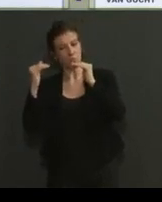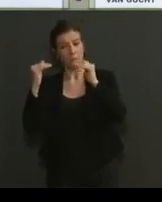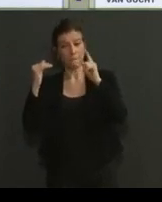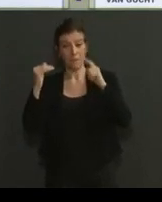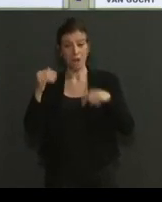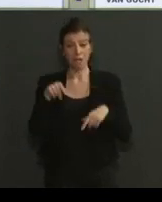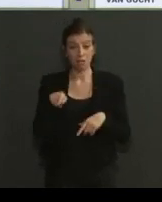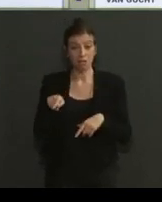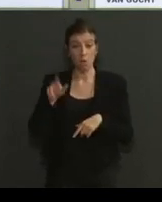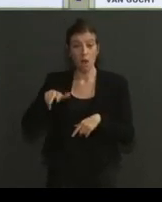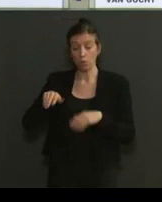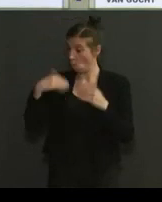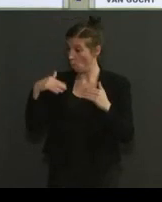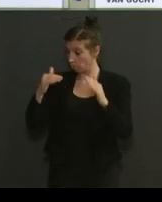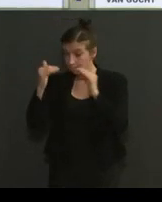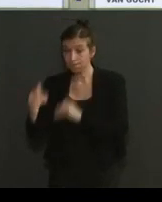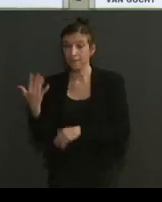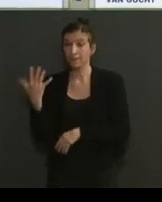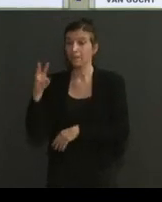In België liggen er momenteel